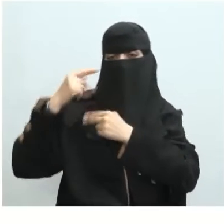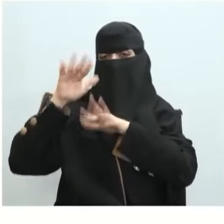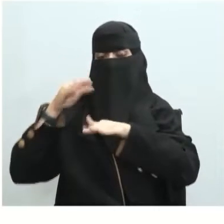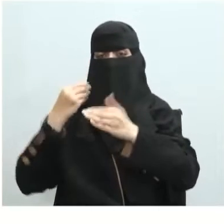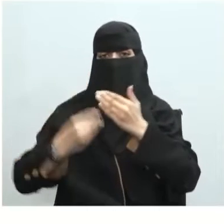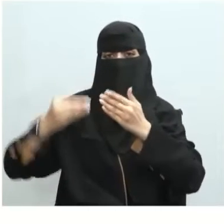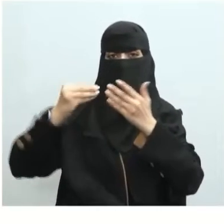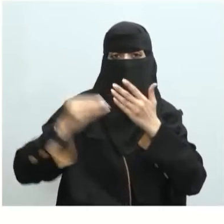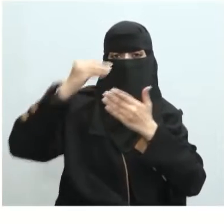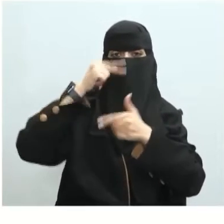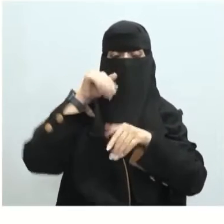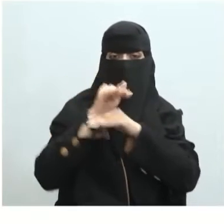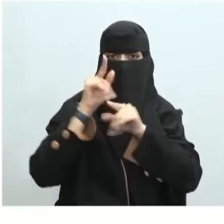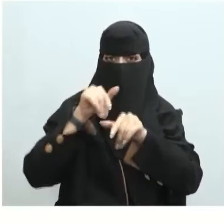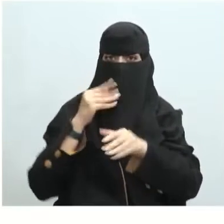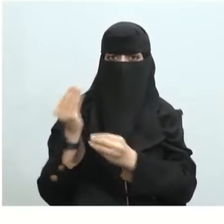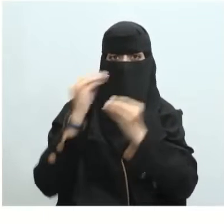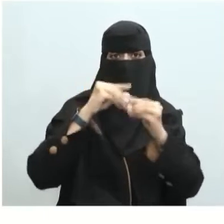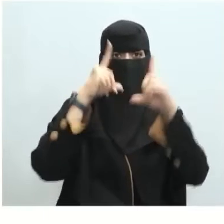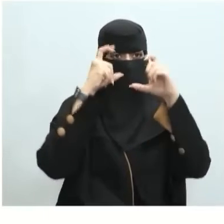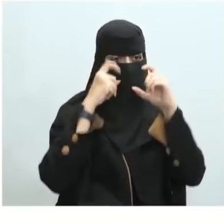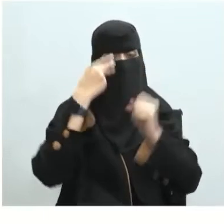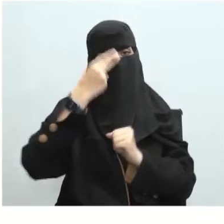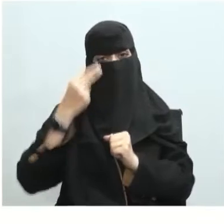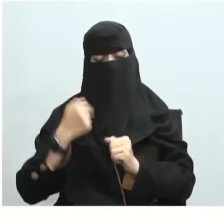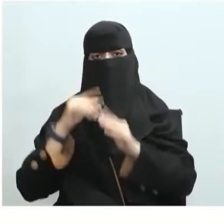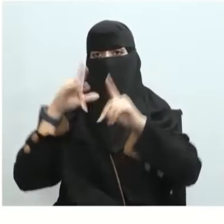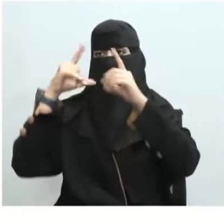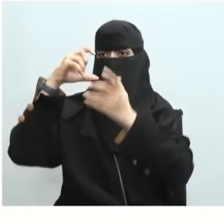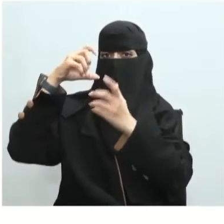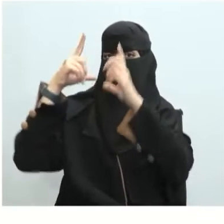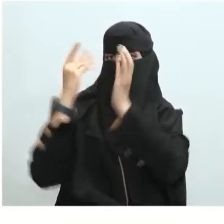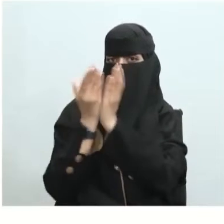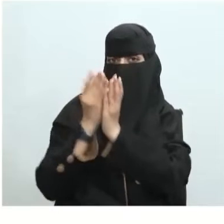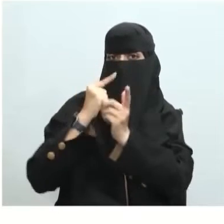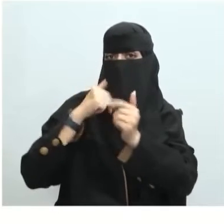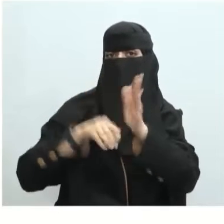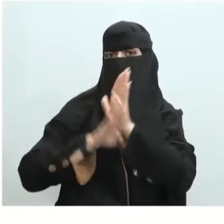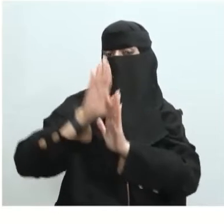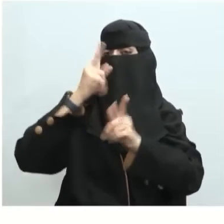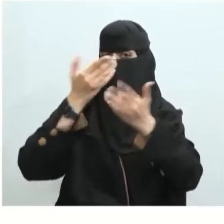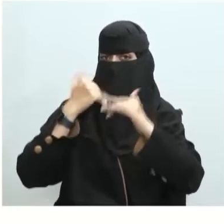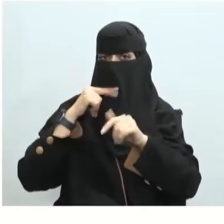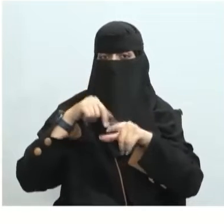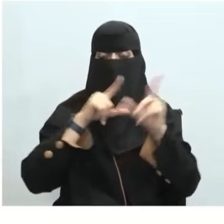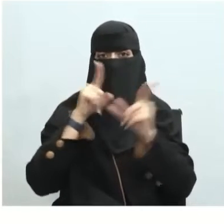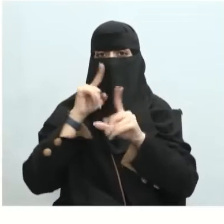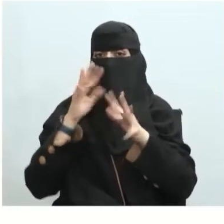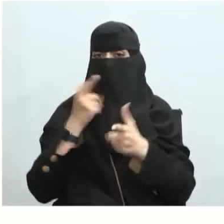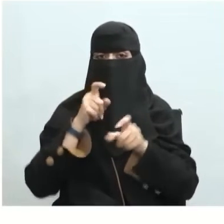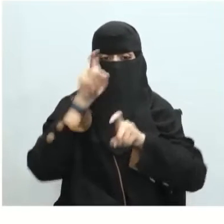صور ورسوم للتجهيزات وامثله لمدارس متقدمه وكذا واخيرا هنا توصيات واراء لتطوير التعليم